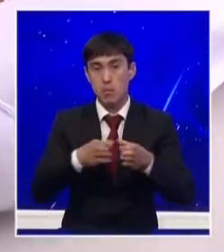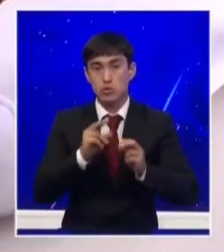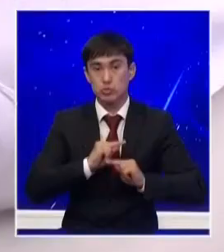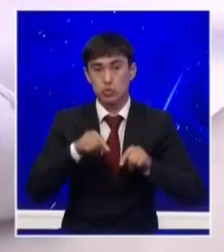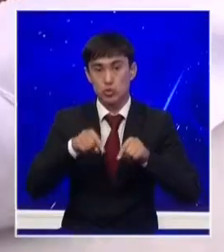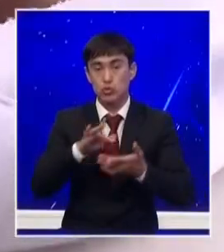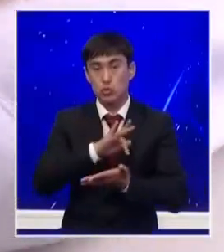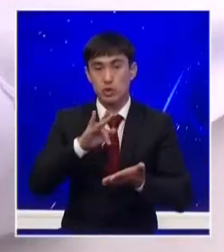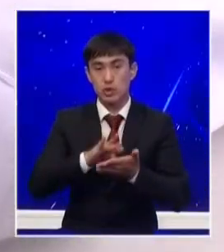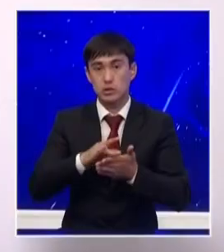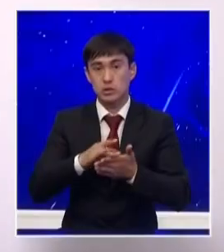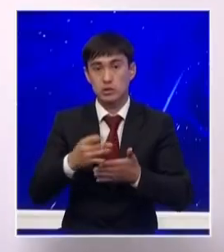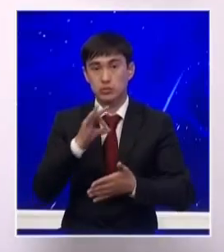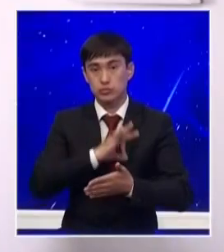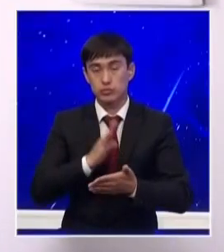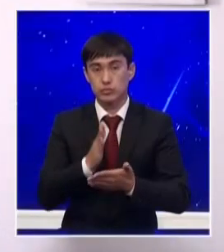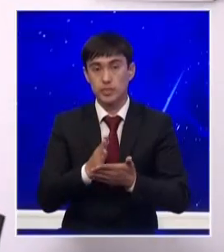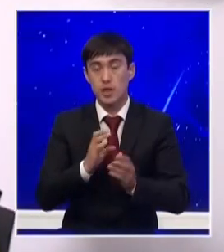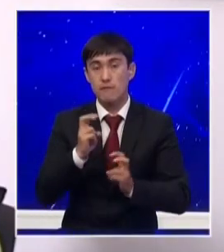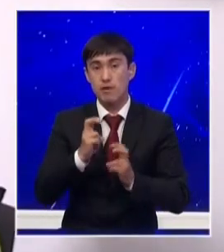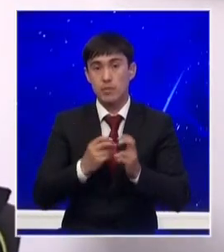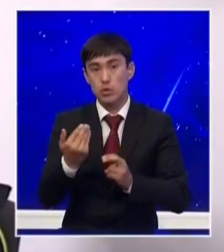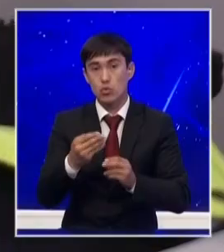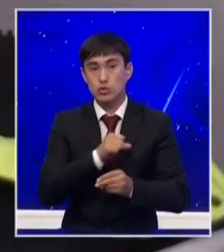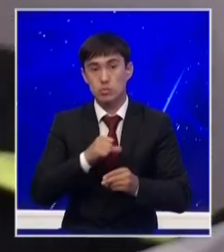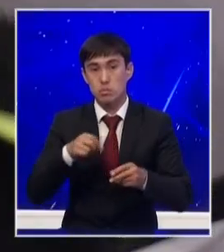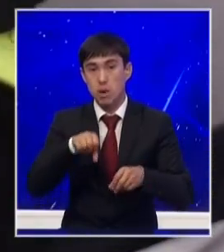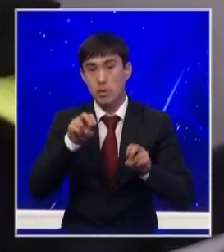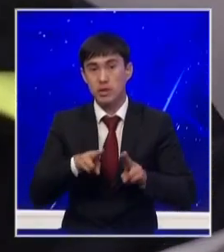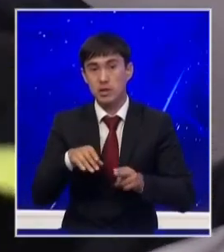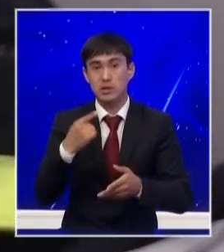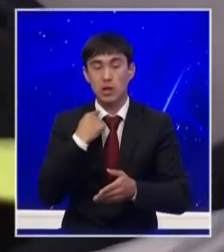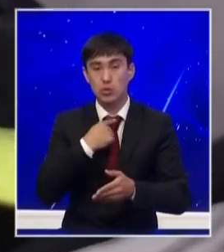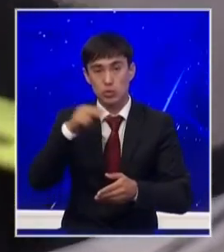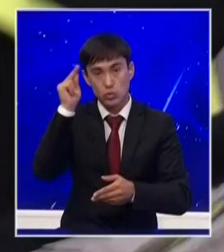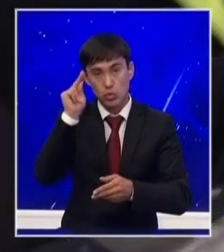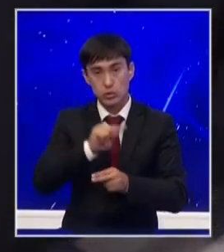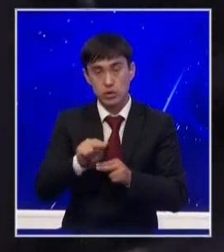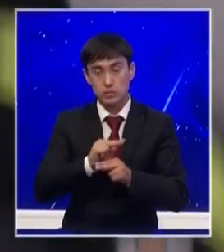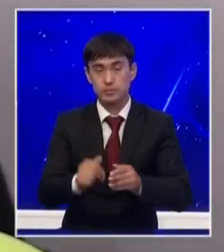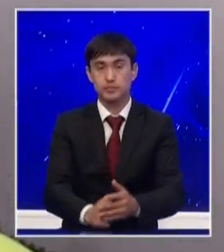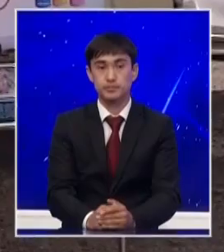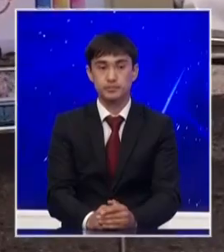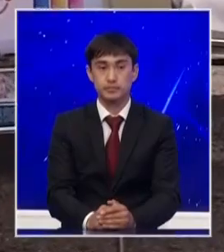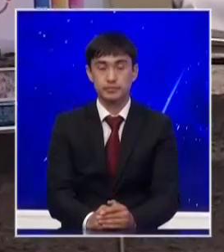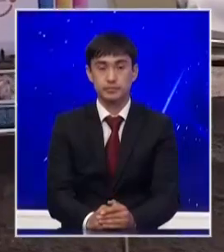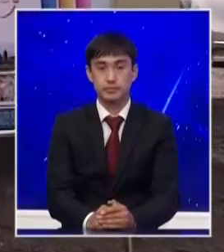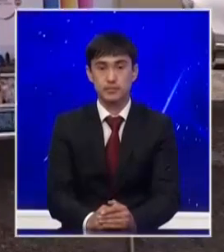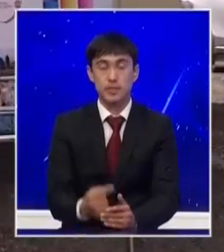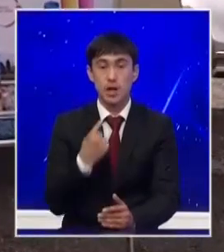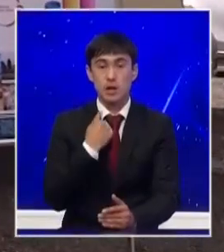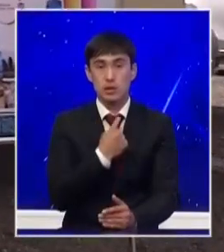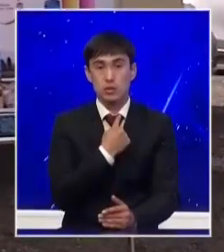осы орталықтың өнімін тұтынады. Фабрика өз мамандарын Талдықорғандағы базасында оқытады. Талдықорған қаласын аштық. Өз